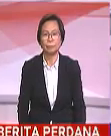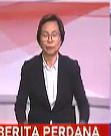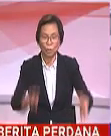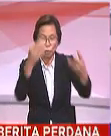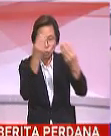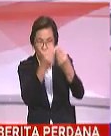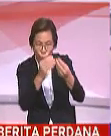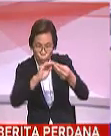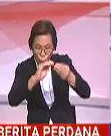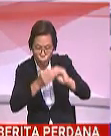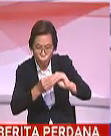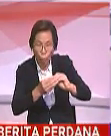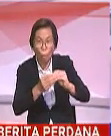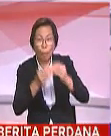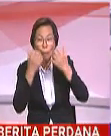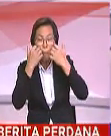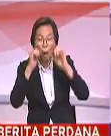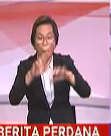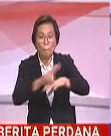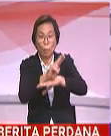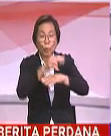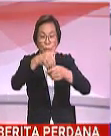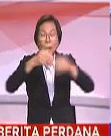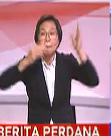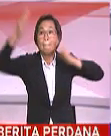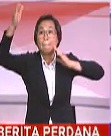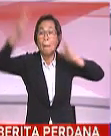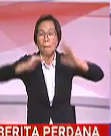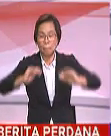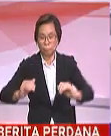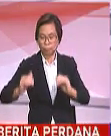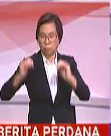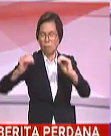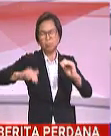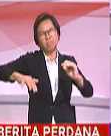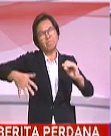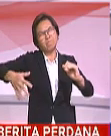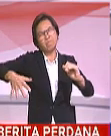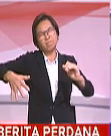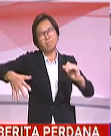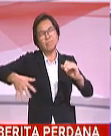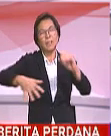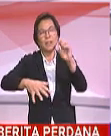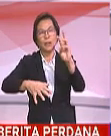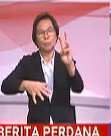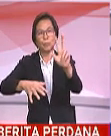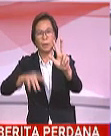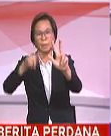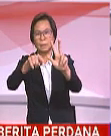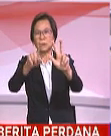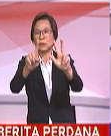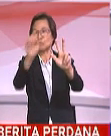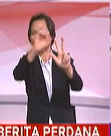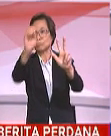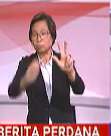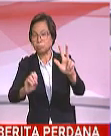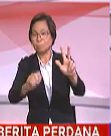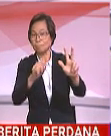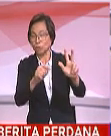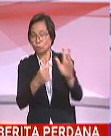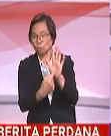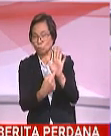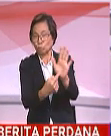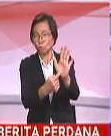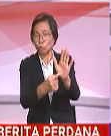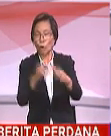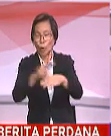Indeks pendaya upayaan pengguna di negara ini berada pada tahap sederhana, iaitu 63.1% yang